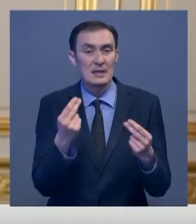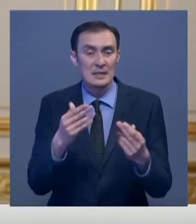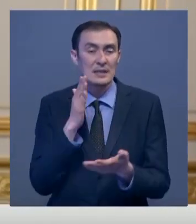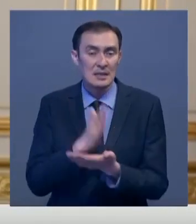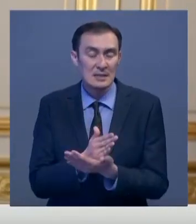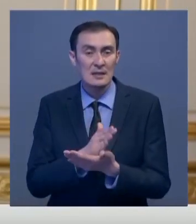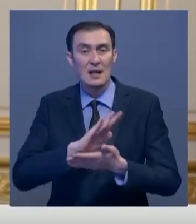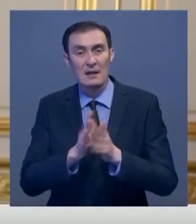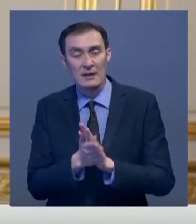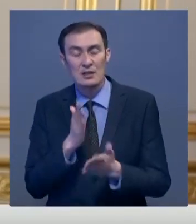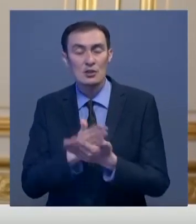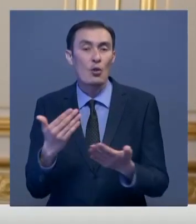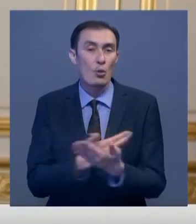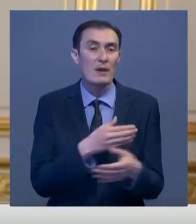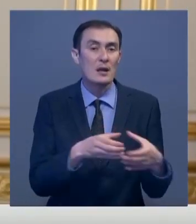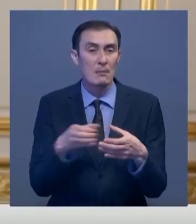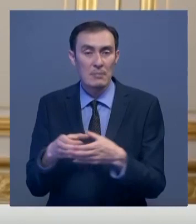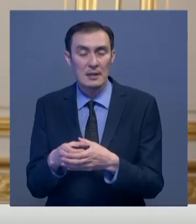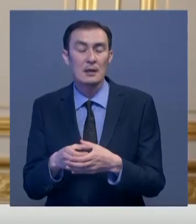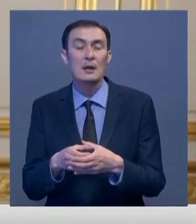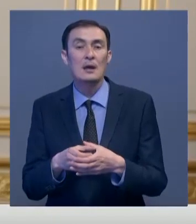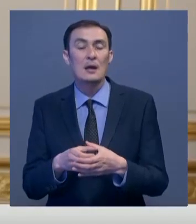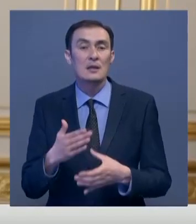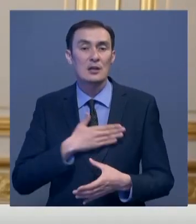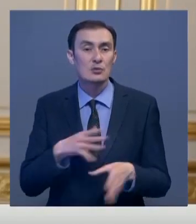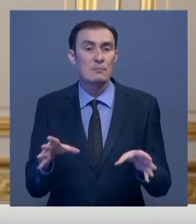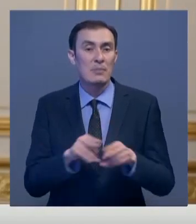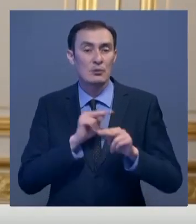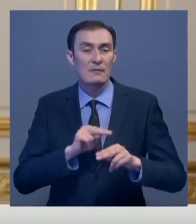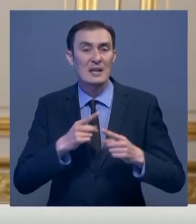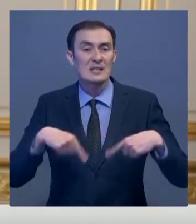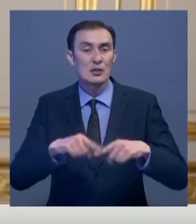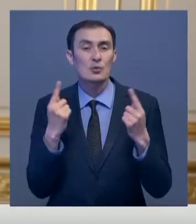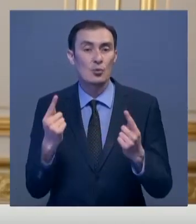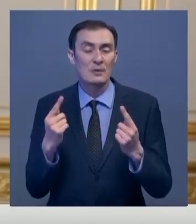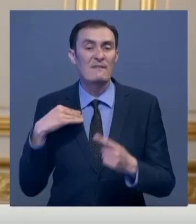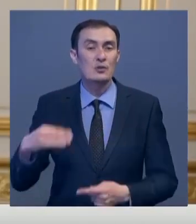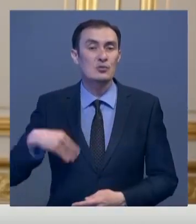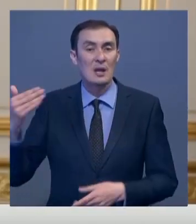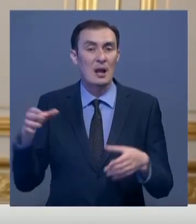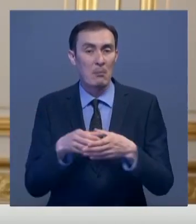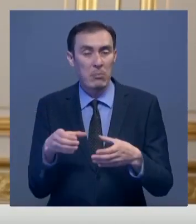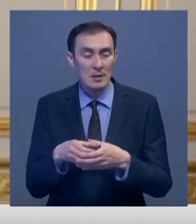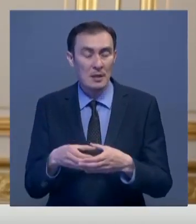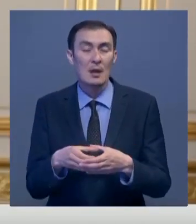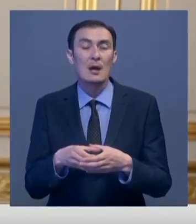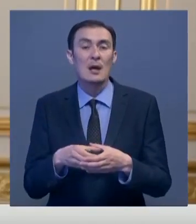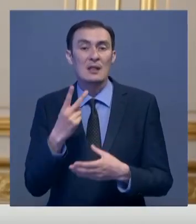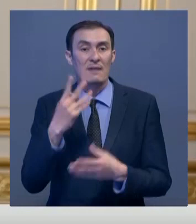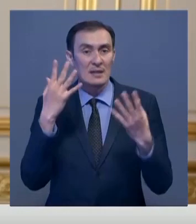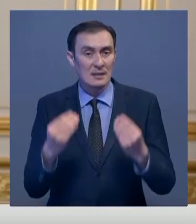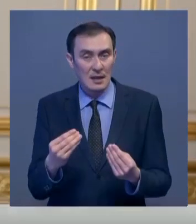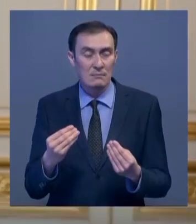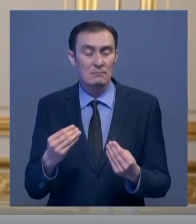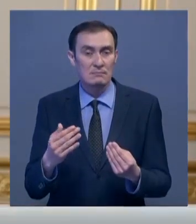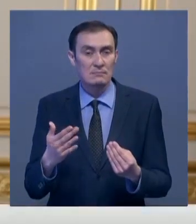сверили часы, нашли ряд новых компаний. Наш большой партнер – это ассоциация крупных французских компаний Медеф. Два дня они